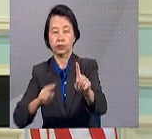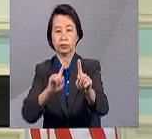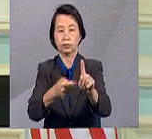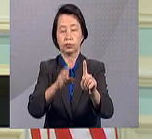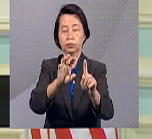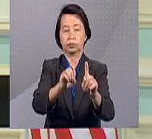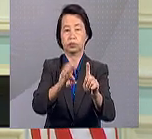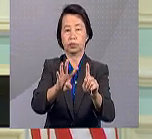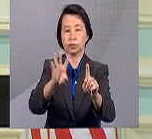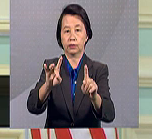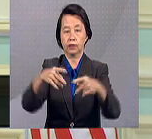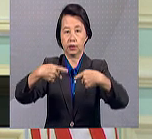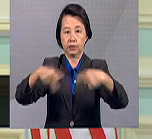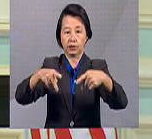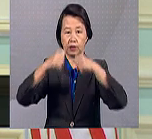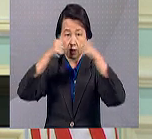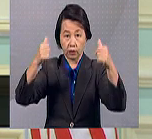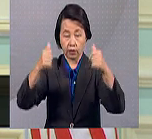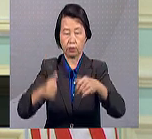1,408 pasar awam,